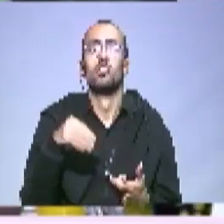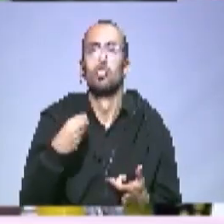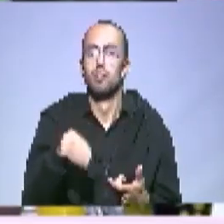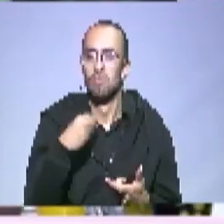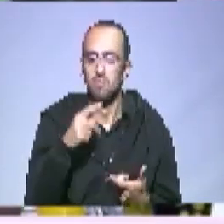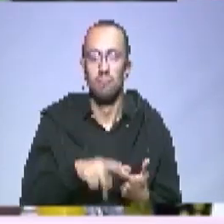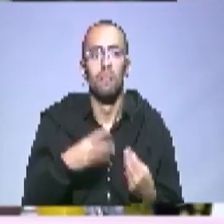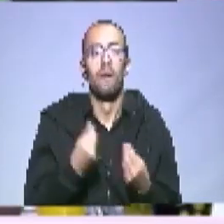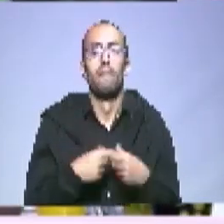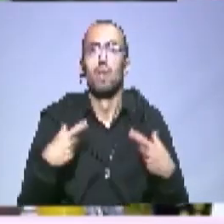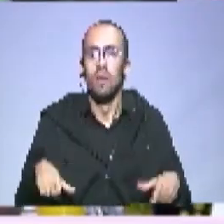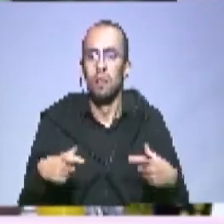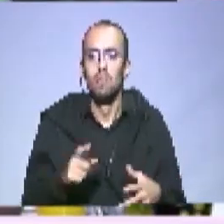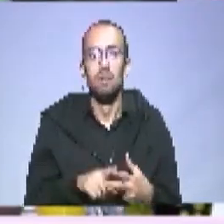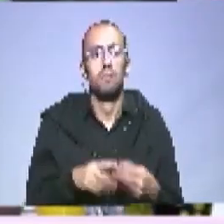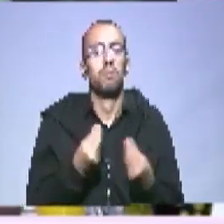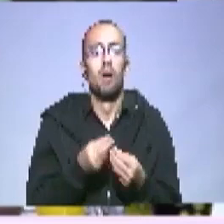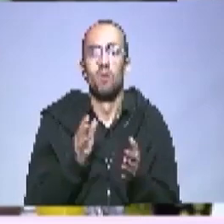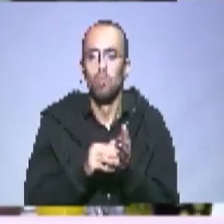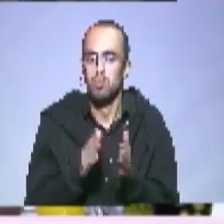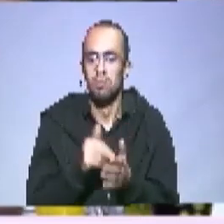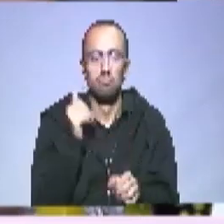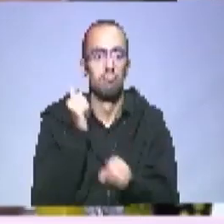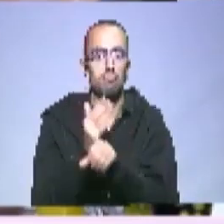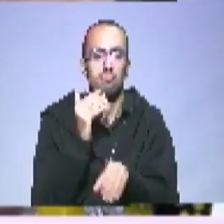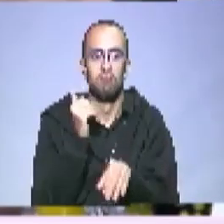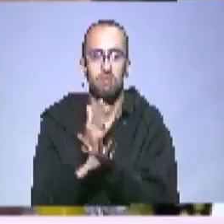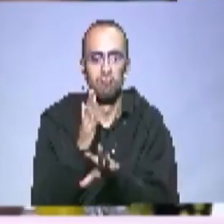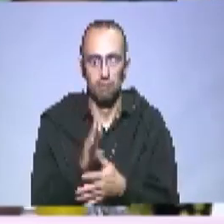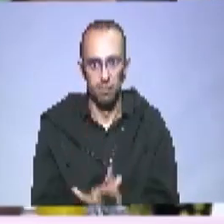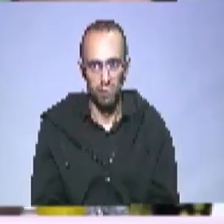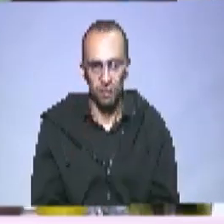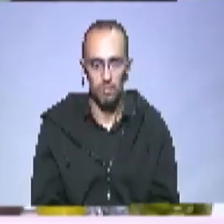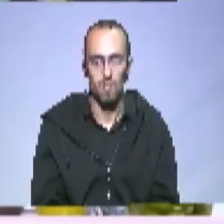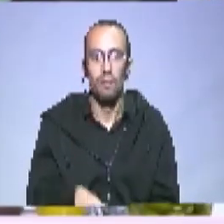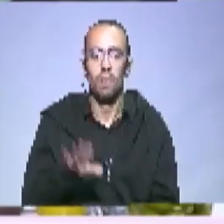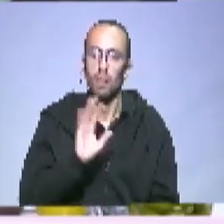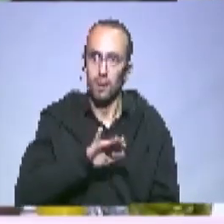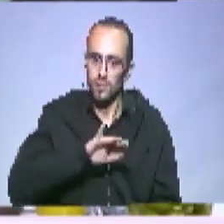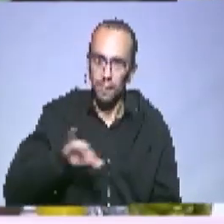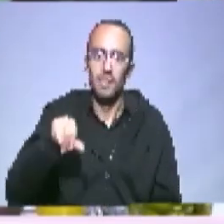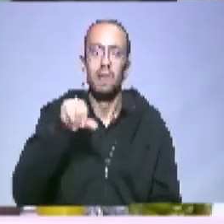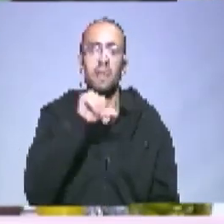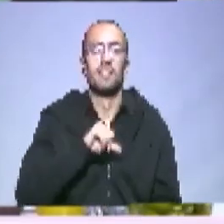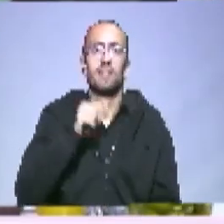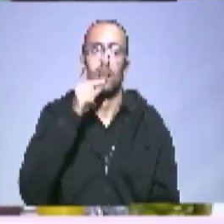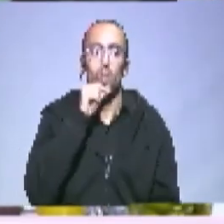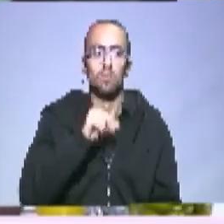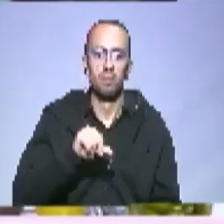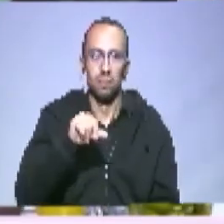مع الفطيره مع كده، نظبط الدنيا يعني. ماشي. ناخد معانا شويه زيت زيتون بقى، خلاص كده